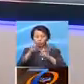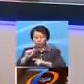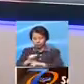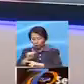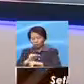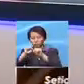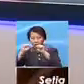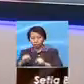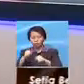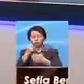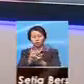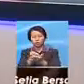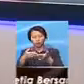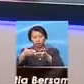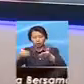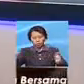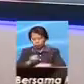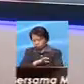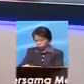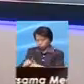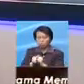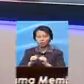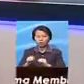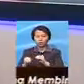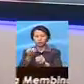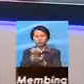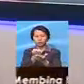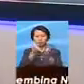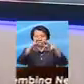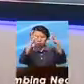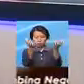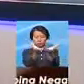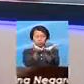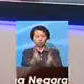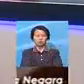mengamalkan sistem ekonomi terbuka turut terkesan dengan pergerakan ekonomi global.